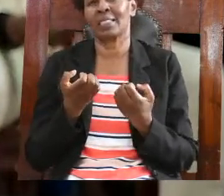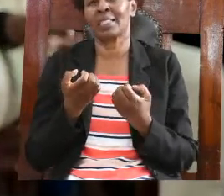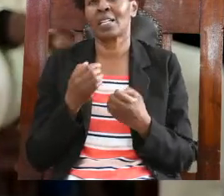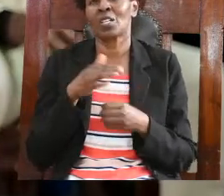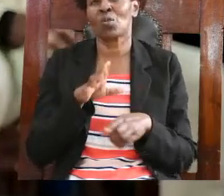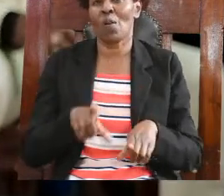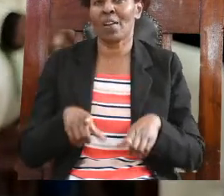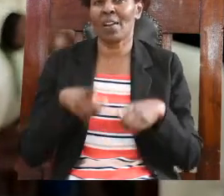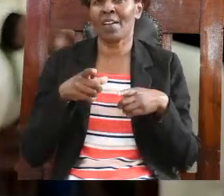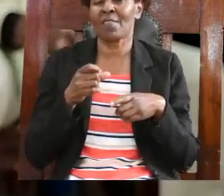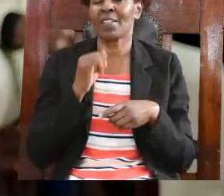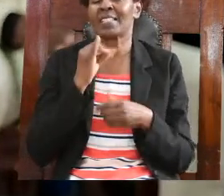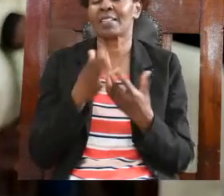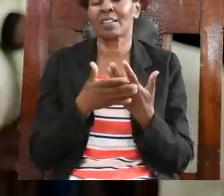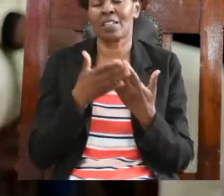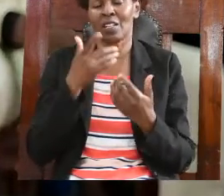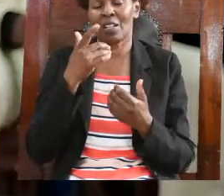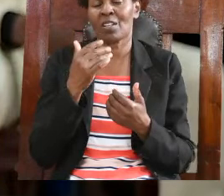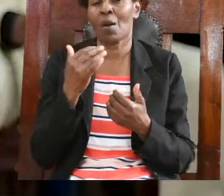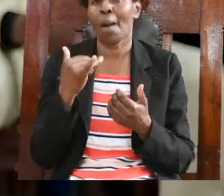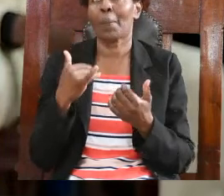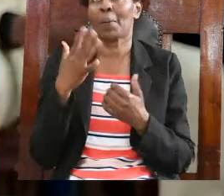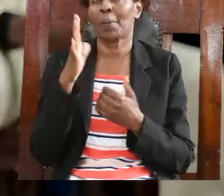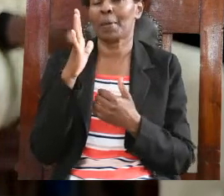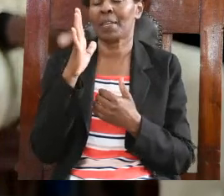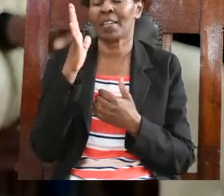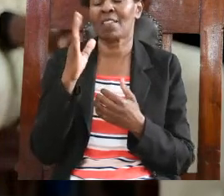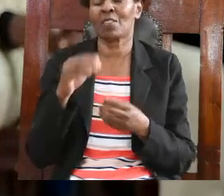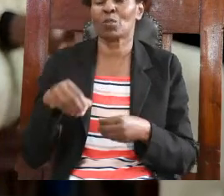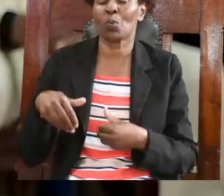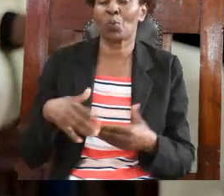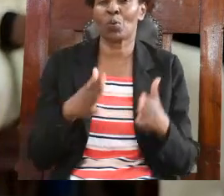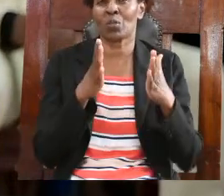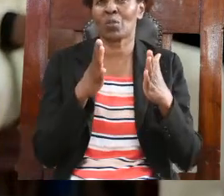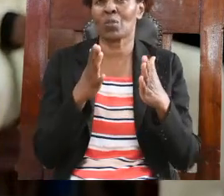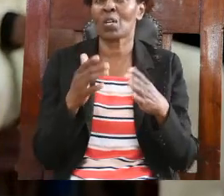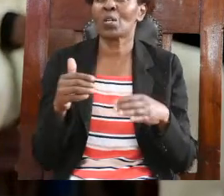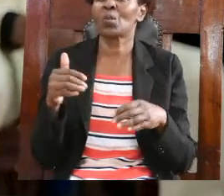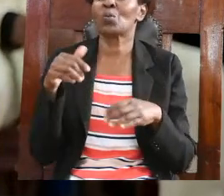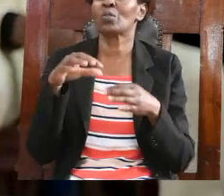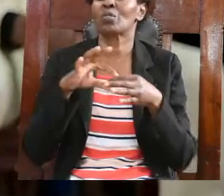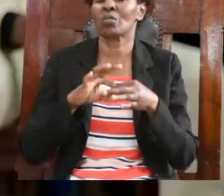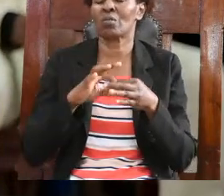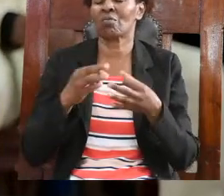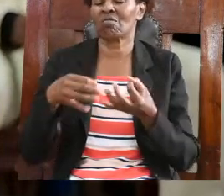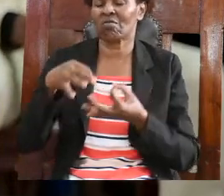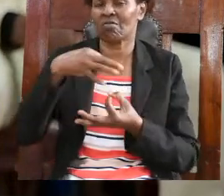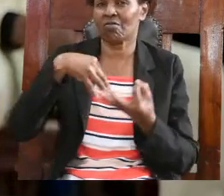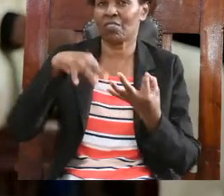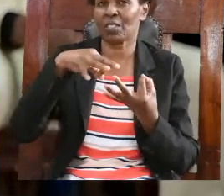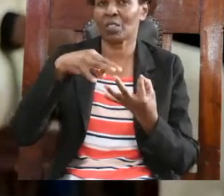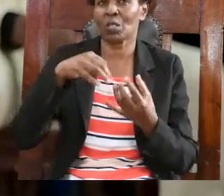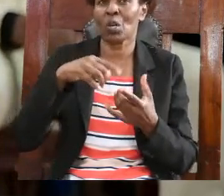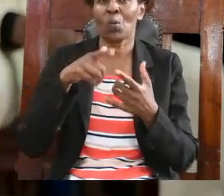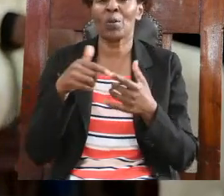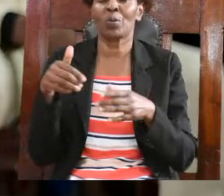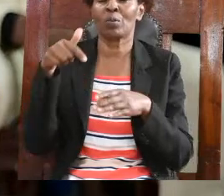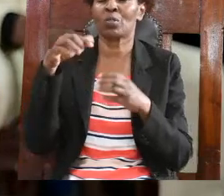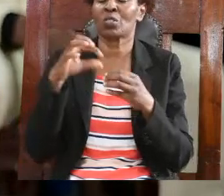yetu inashughulikiwa. Ametupatia nafasi ya kuingia katika ushirika. Ili tunapoingia